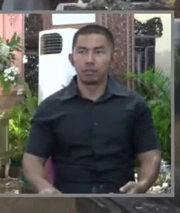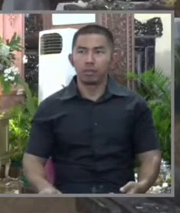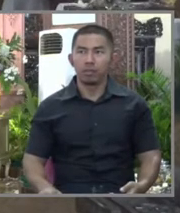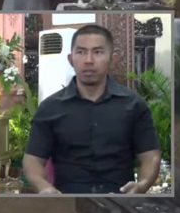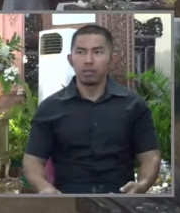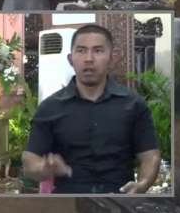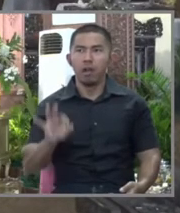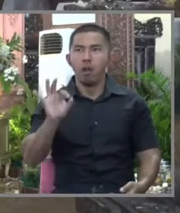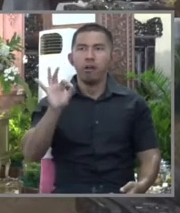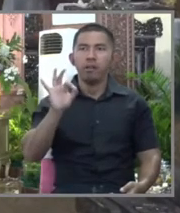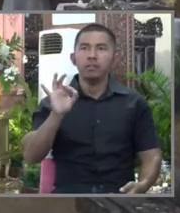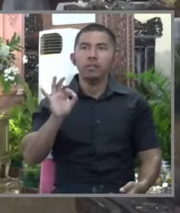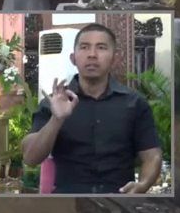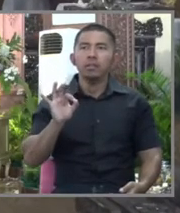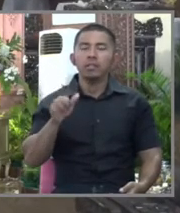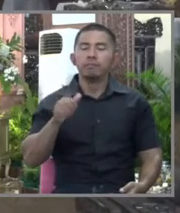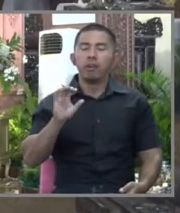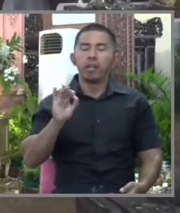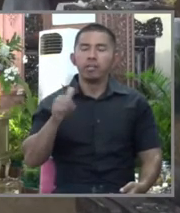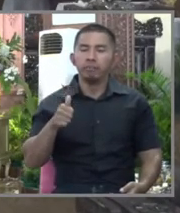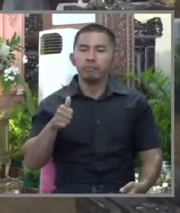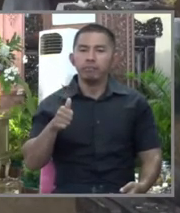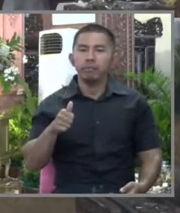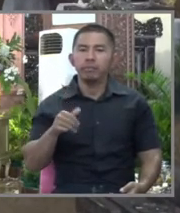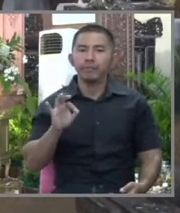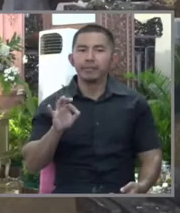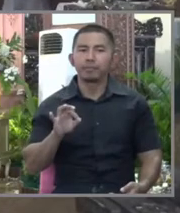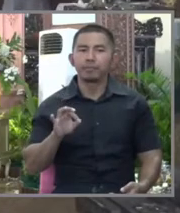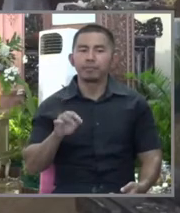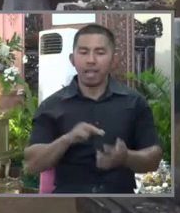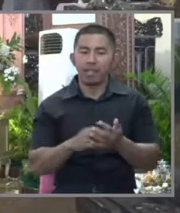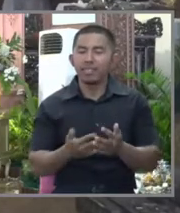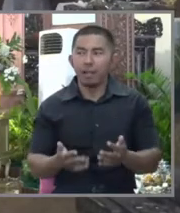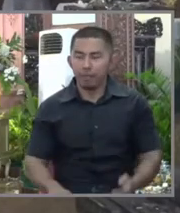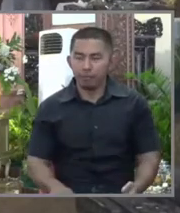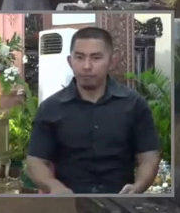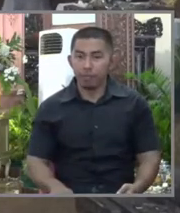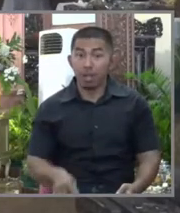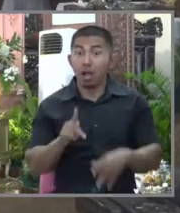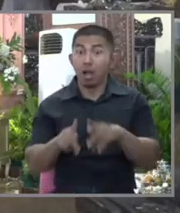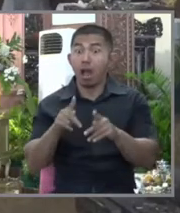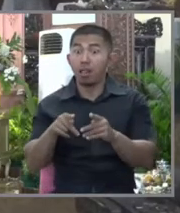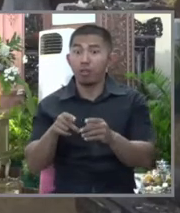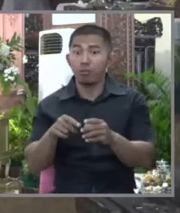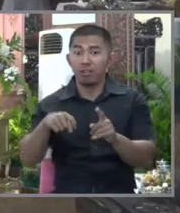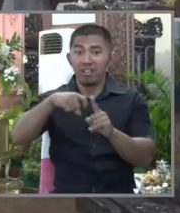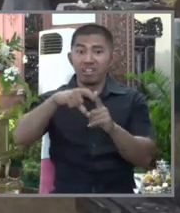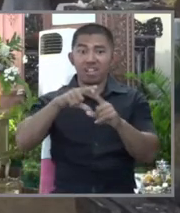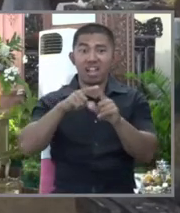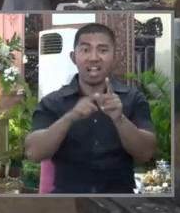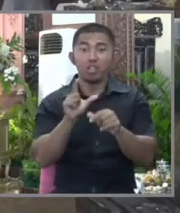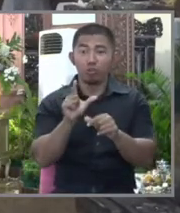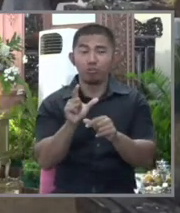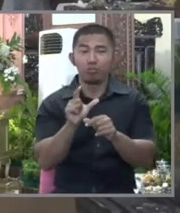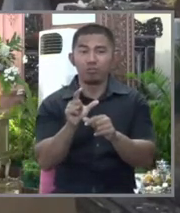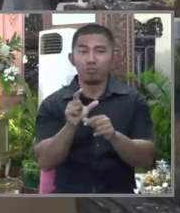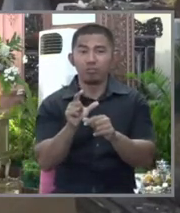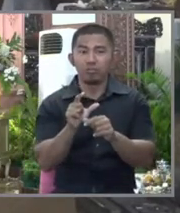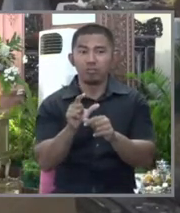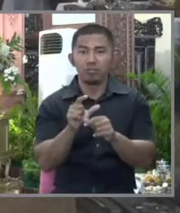Oke. Okay. Yeah. Yeah. Yeah. Maksud kami Bapak, andai kata itu kayu diolah separuh